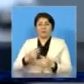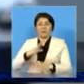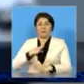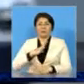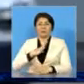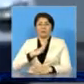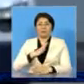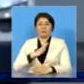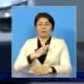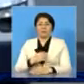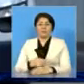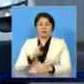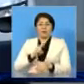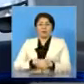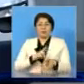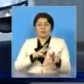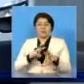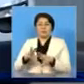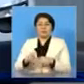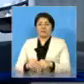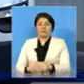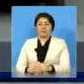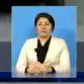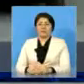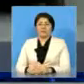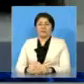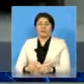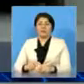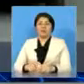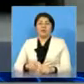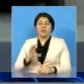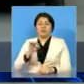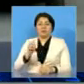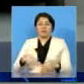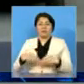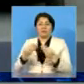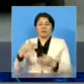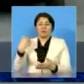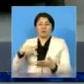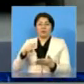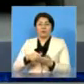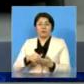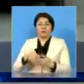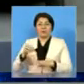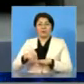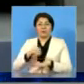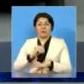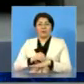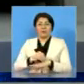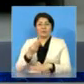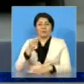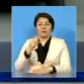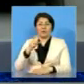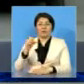Ішкі істер министрлігі сертификатын беріп, Ақтөбе қаласы асқа шақырып, қолдау